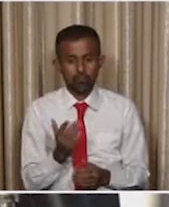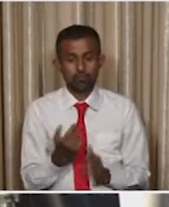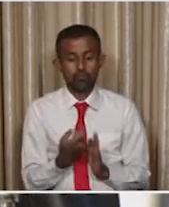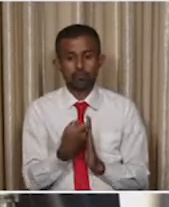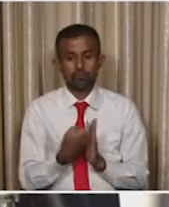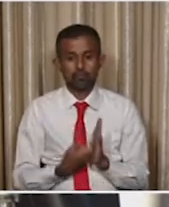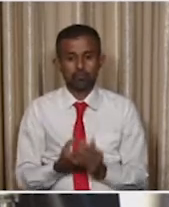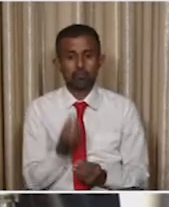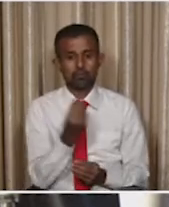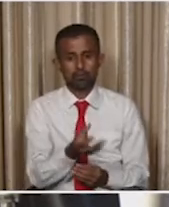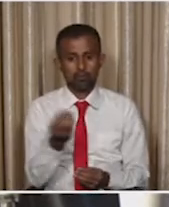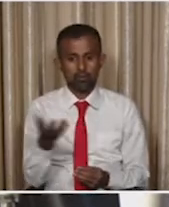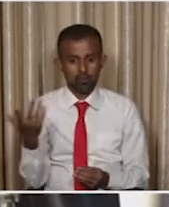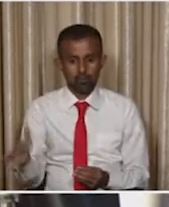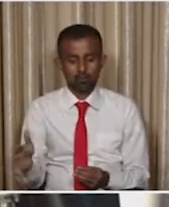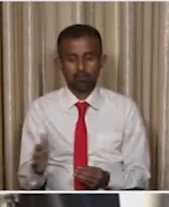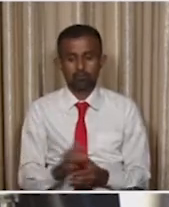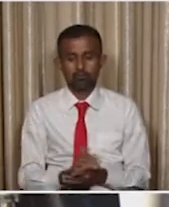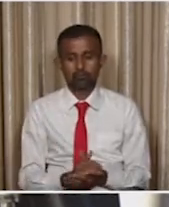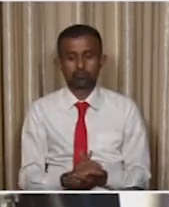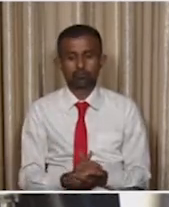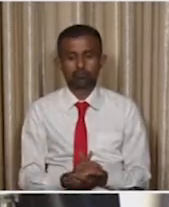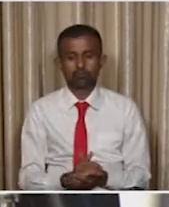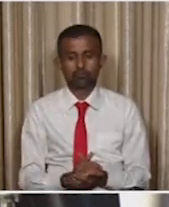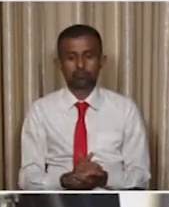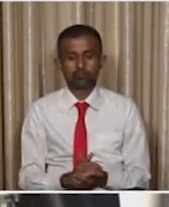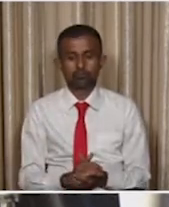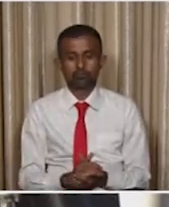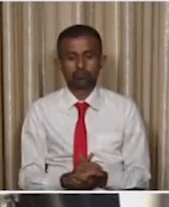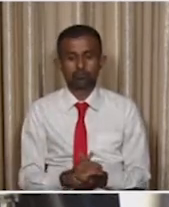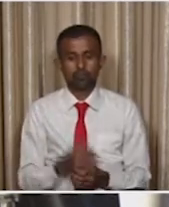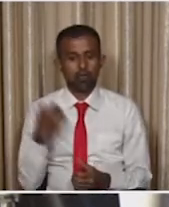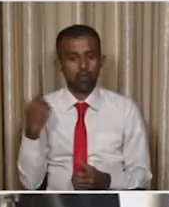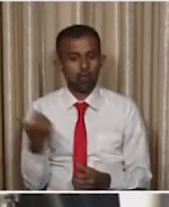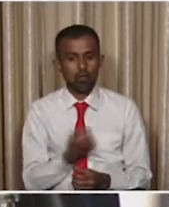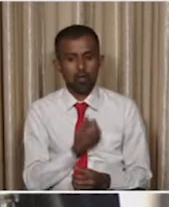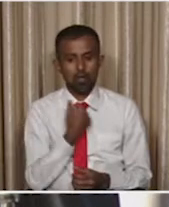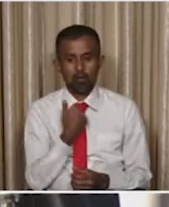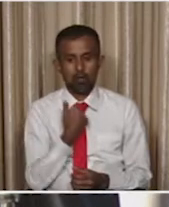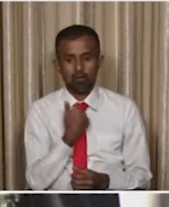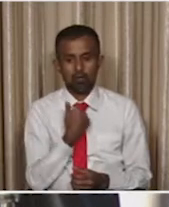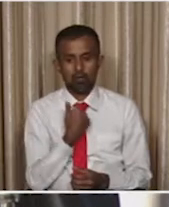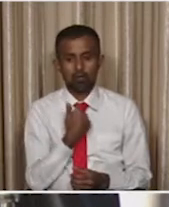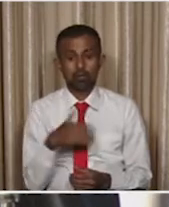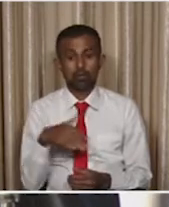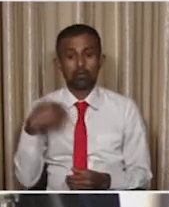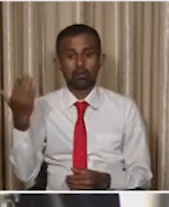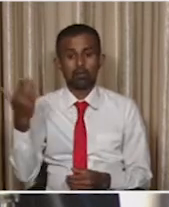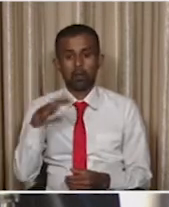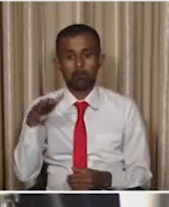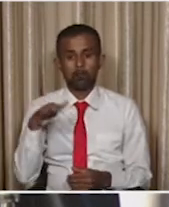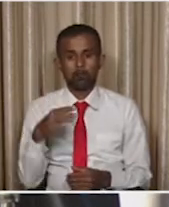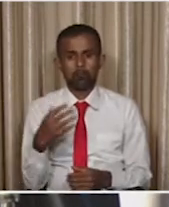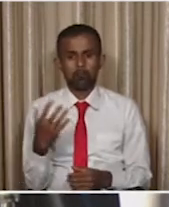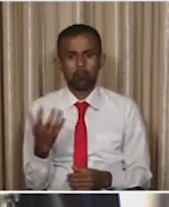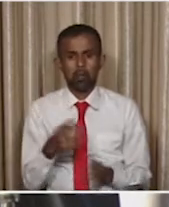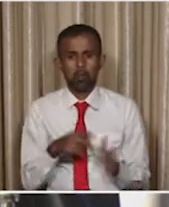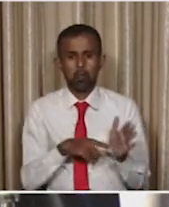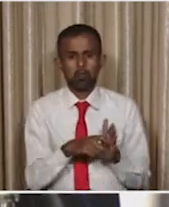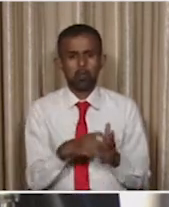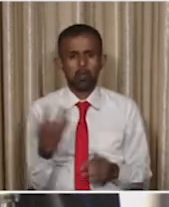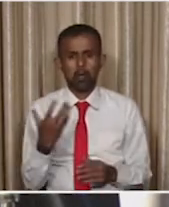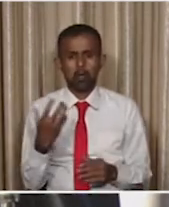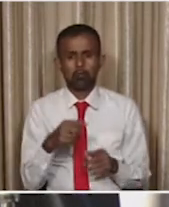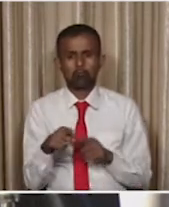புதிய மந்தையிலே பழைய கல் என்பது போல இந்த 75 வருடங்களாக இந்த நாட்டினுடைய தோல்விக்கு காரணமான அதே ஒட்டியாட்சி அரசியலமைப்பையும் அதே பௌத்த அரசு